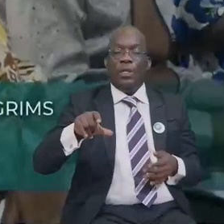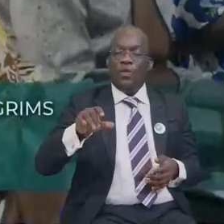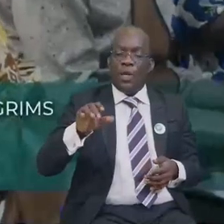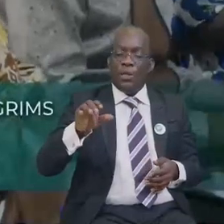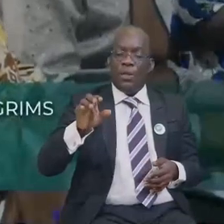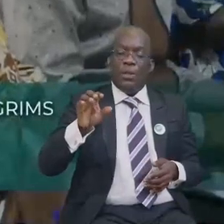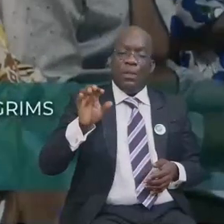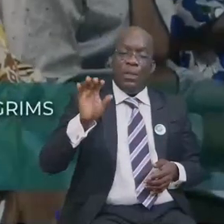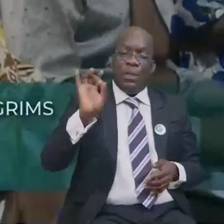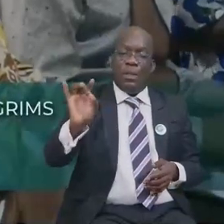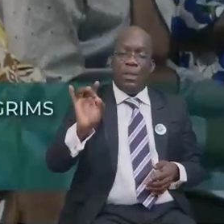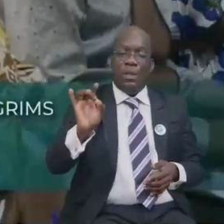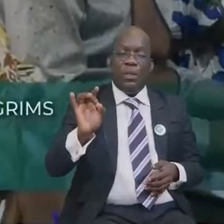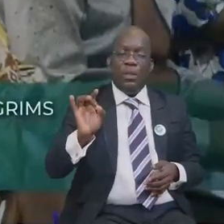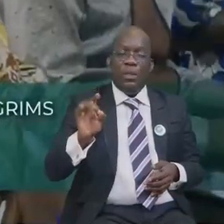Luc 18,